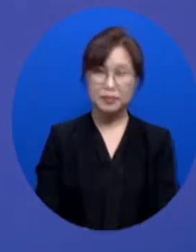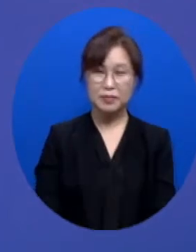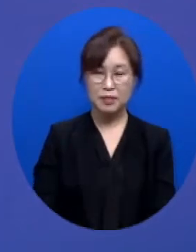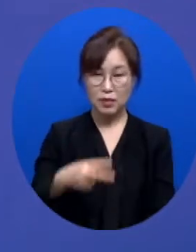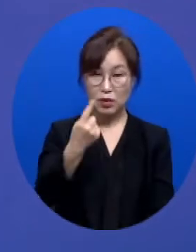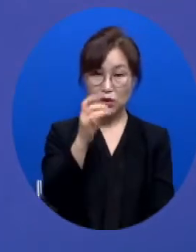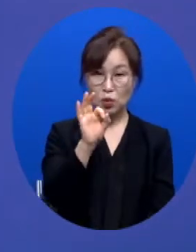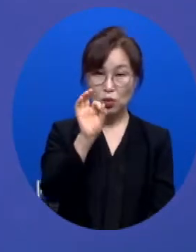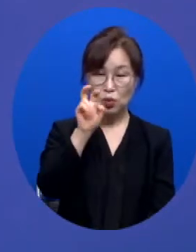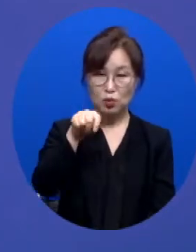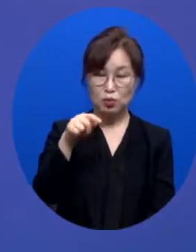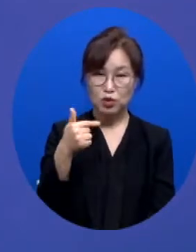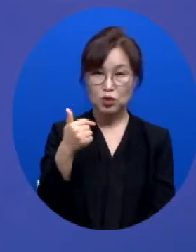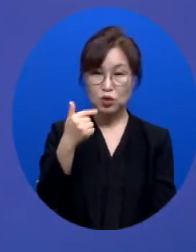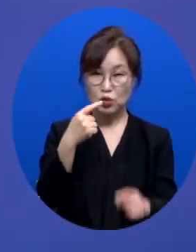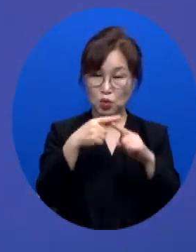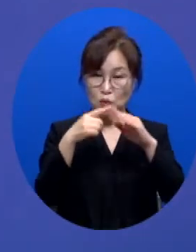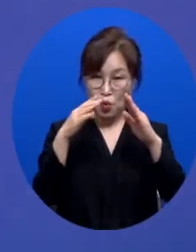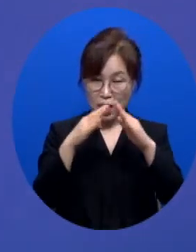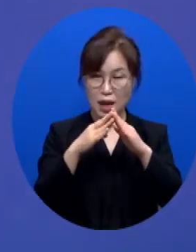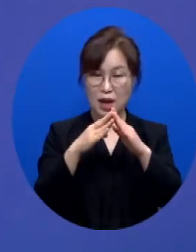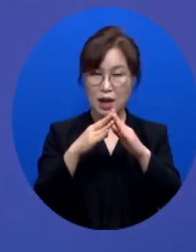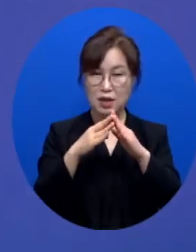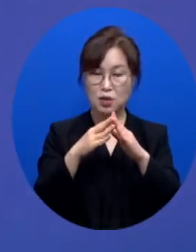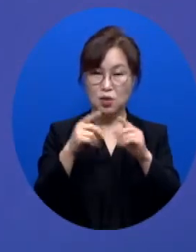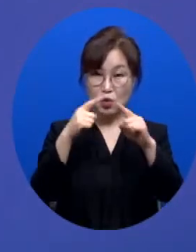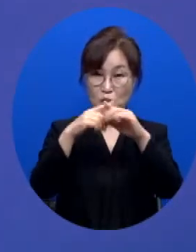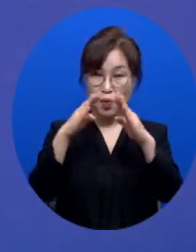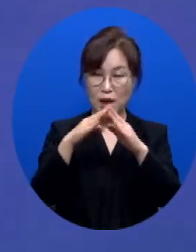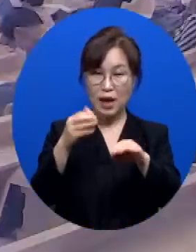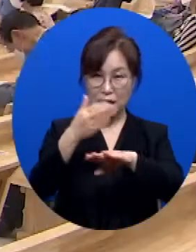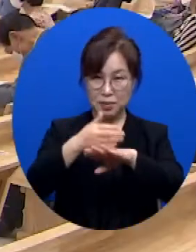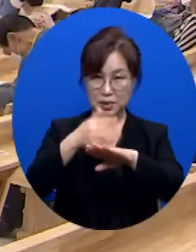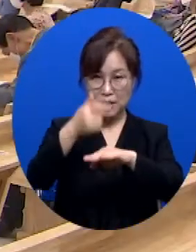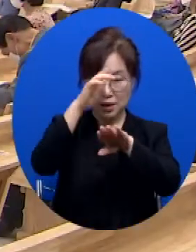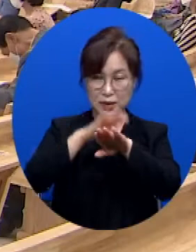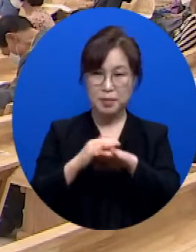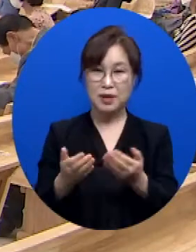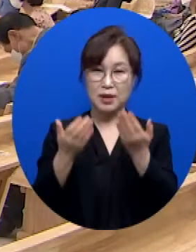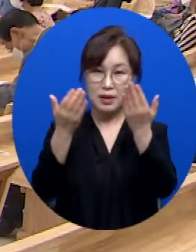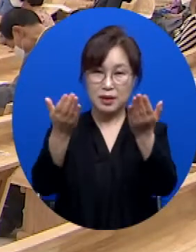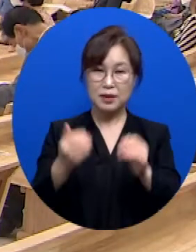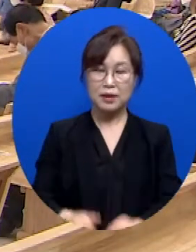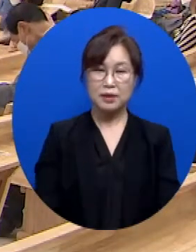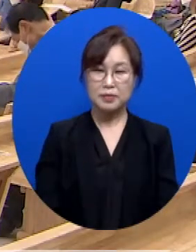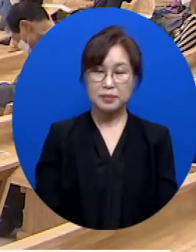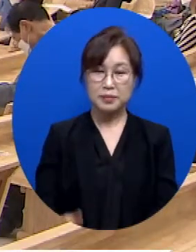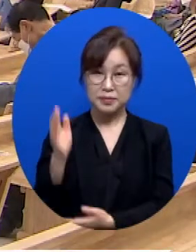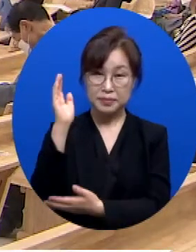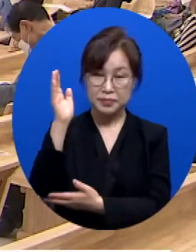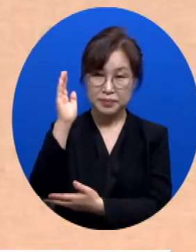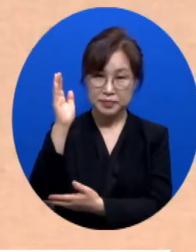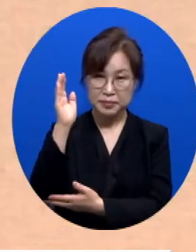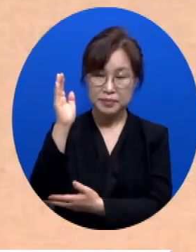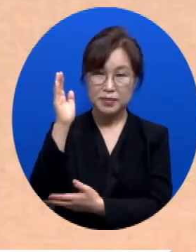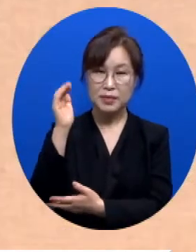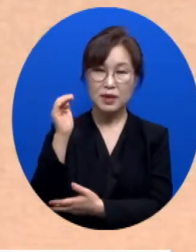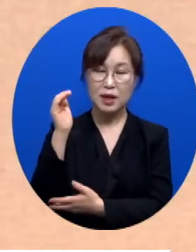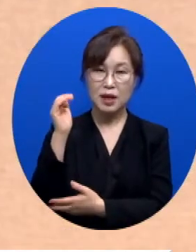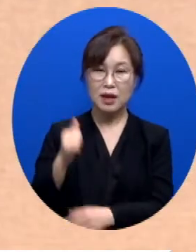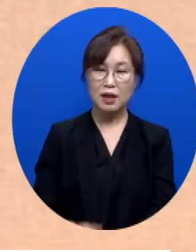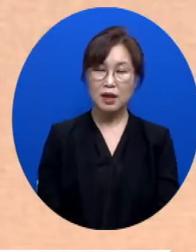동문교회가 목사 위임식과 함께 입당 감사 예배를 드렸습니다. 말씀을 전한 예장 합동